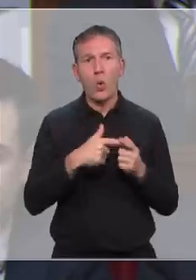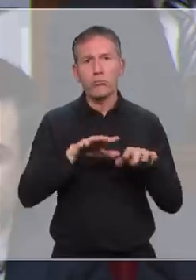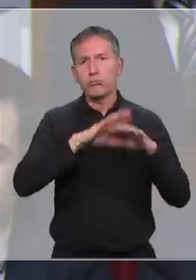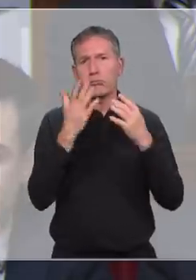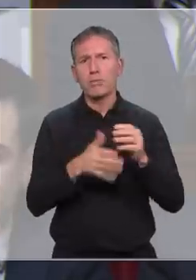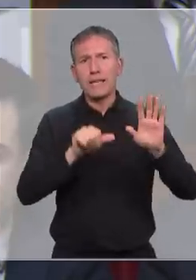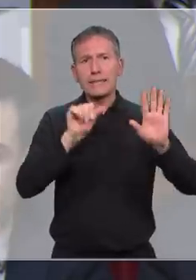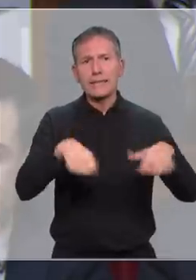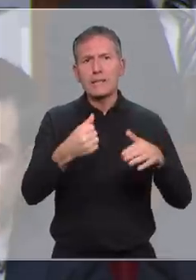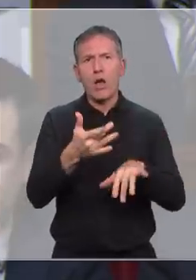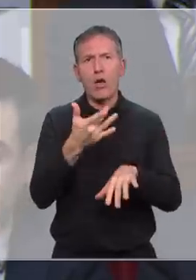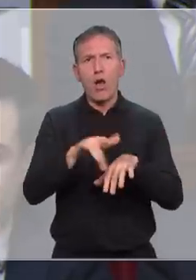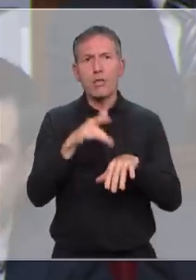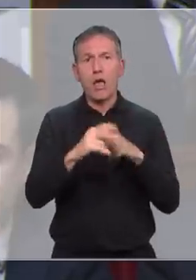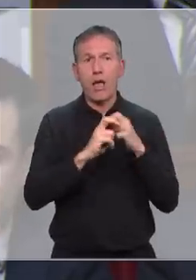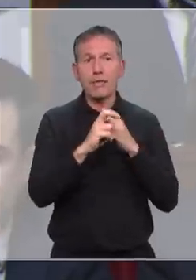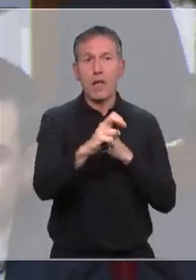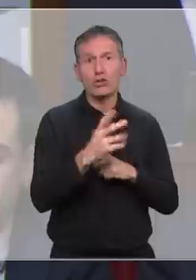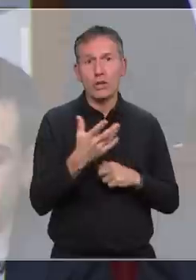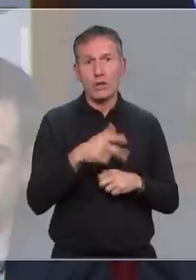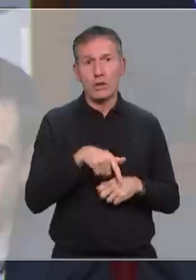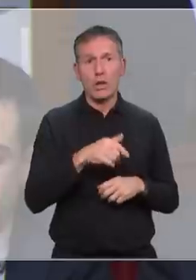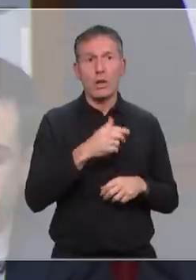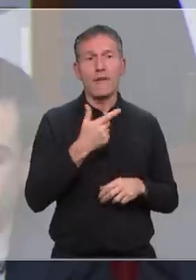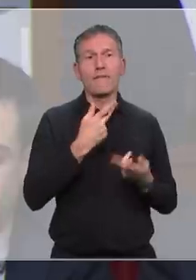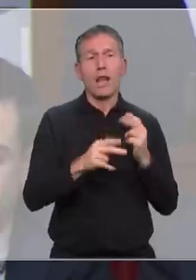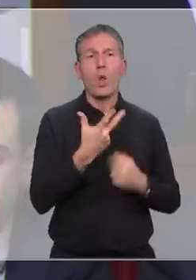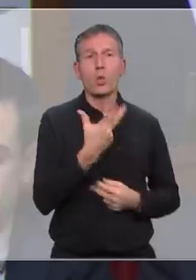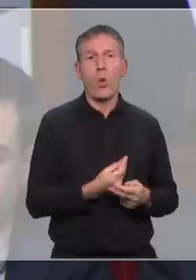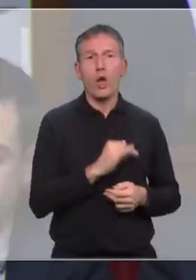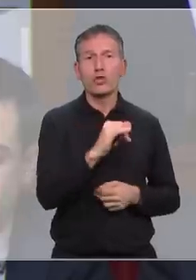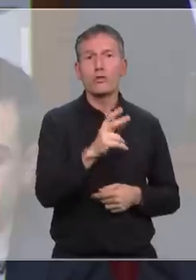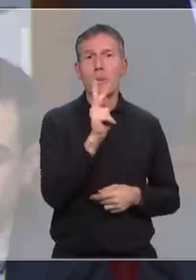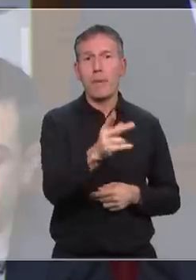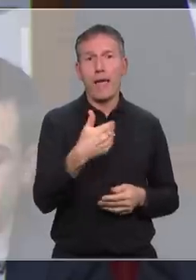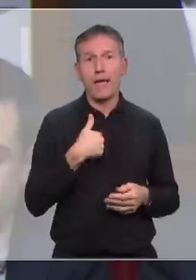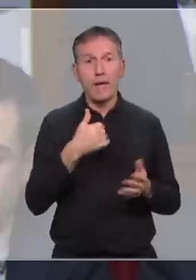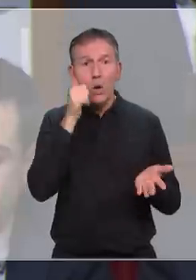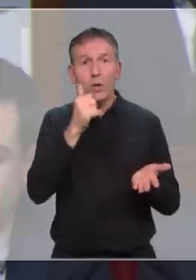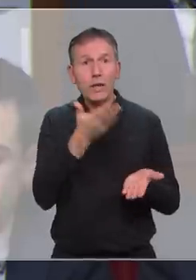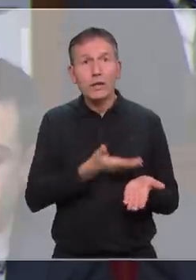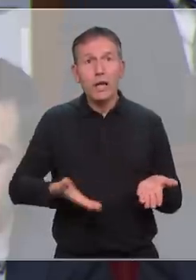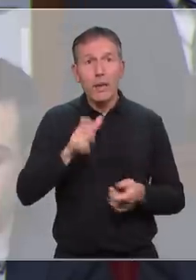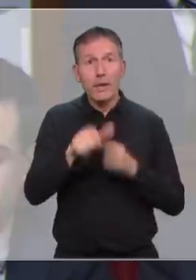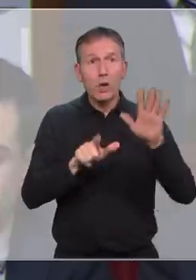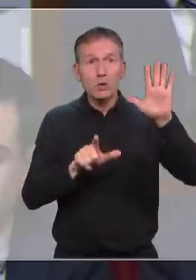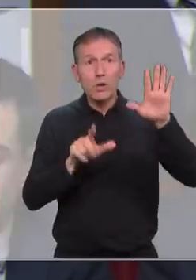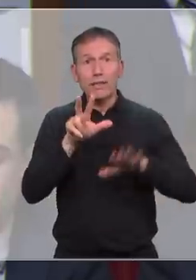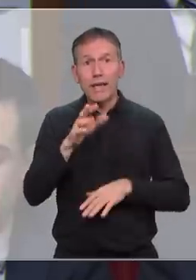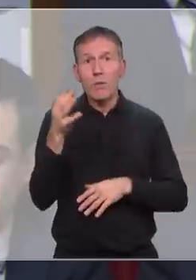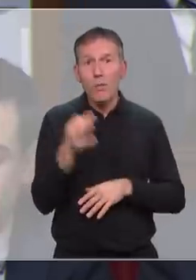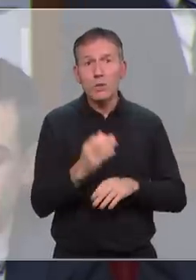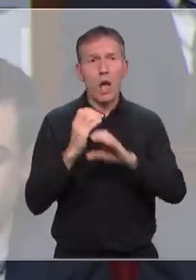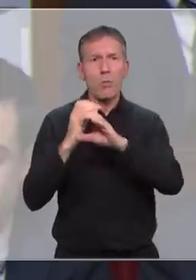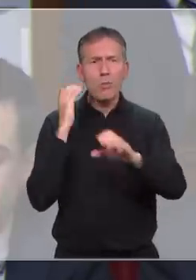plus de 6 heures de retard pour un trajet 3-Paris dans mon département de l'Aube. Voilà le quotidien de 73% des Français qui utilisent les